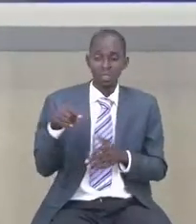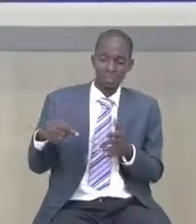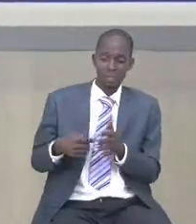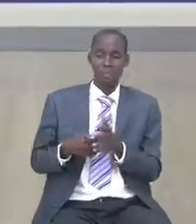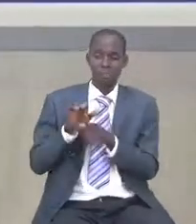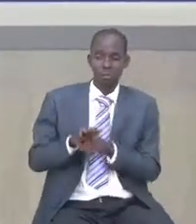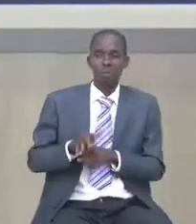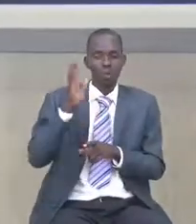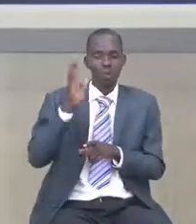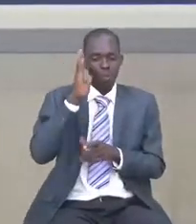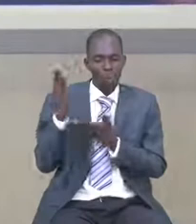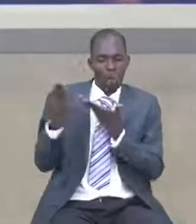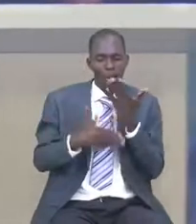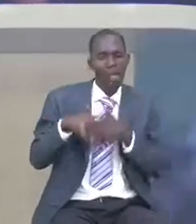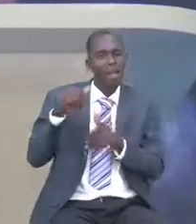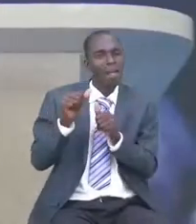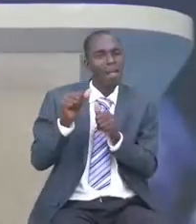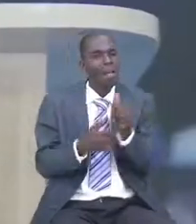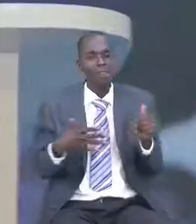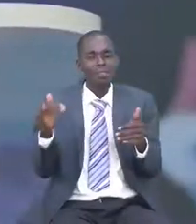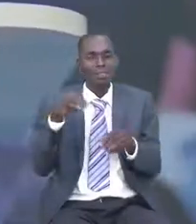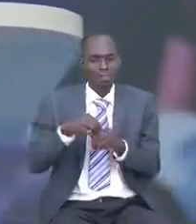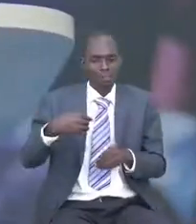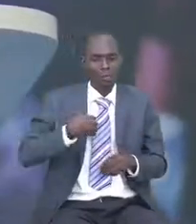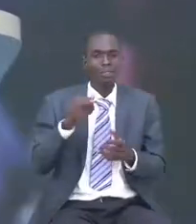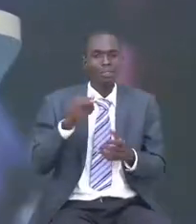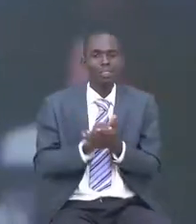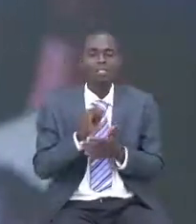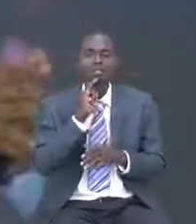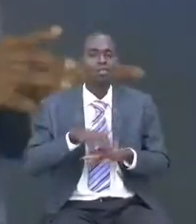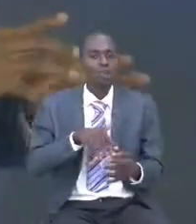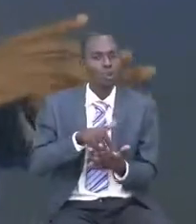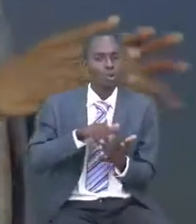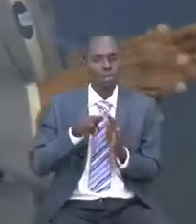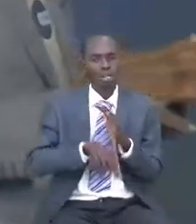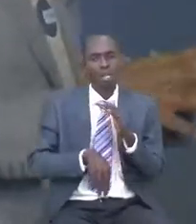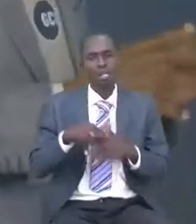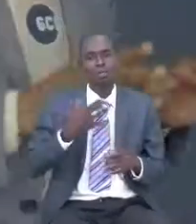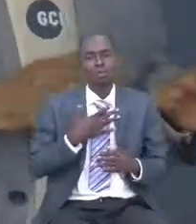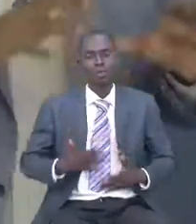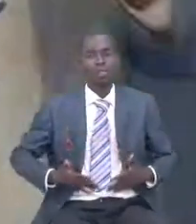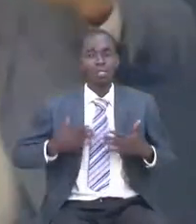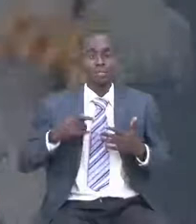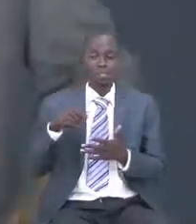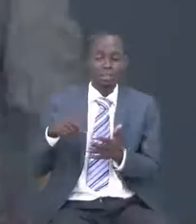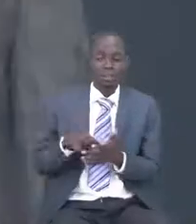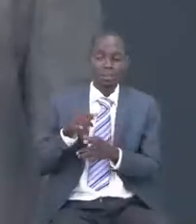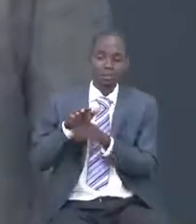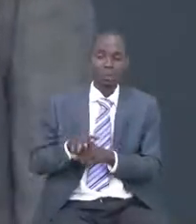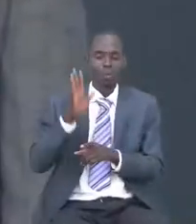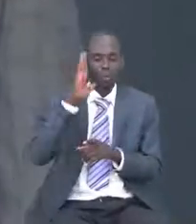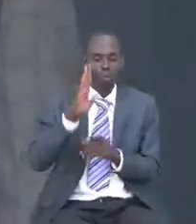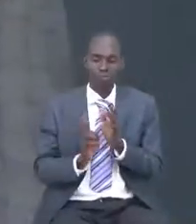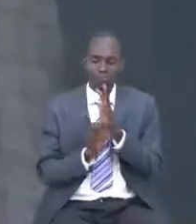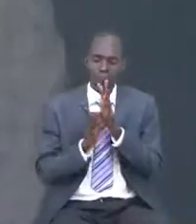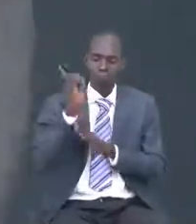presser de ma vie tout ce qui est appelé défaut de ma vie. Ceci va développer mes